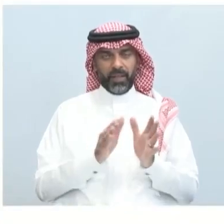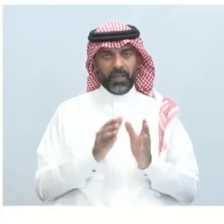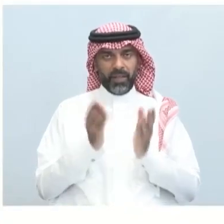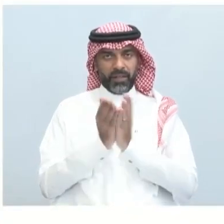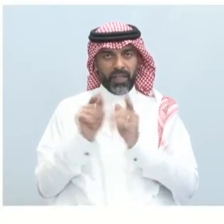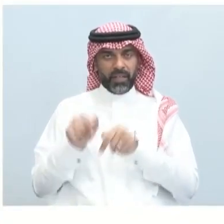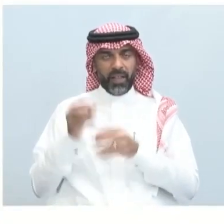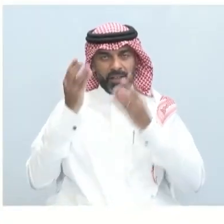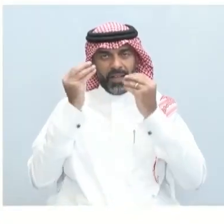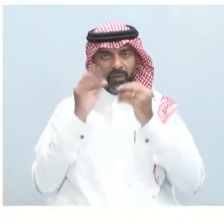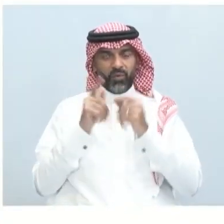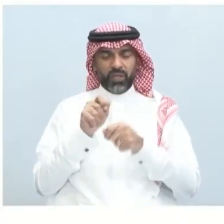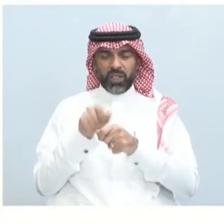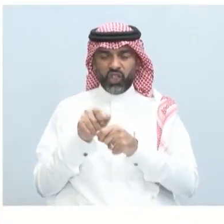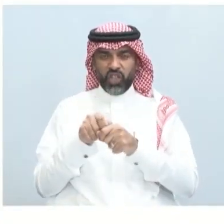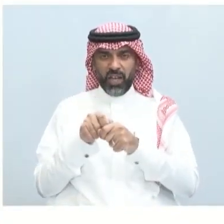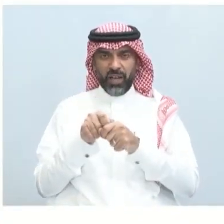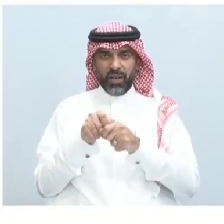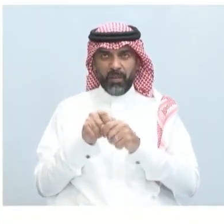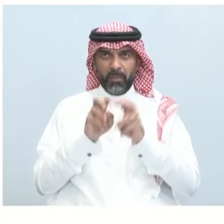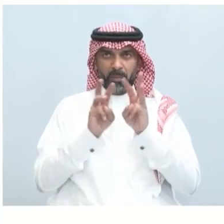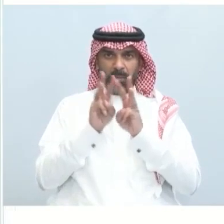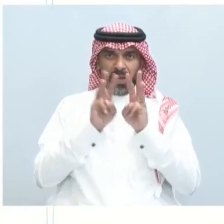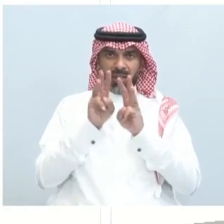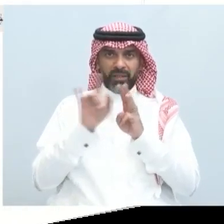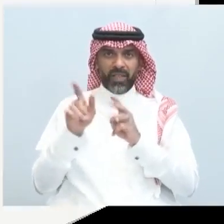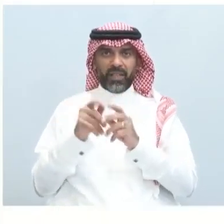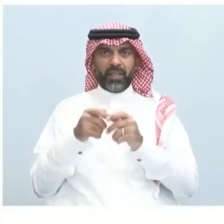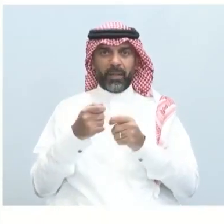تعلمنا في هذا الدرس إنشاء منصة تسويق عبر البريد الإلكتروني.